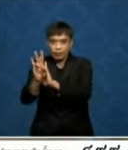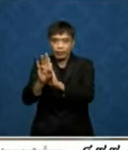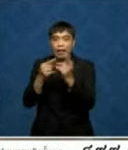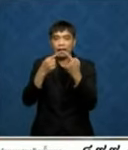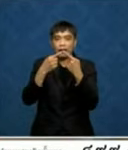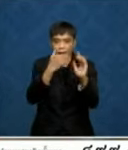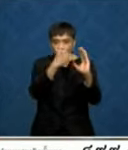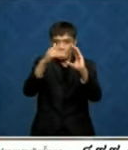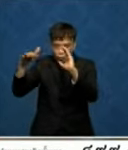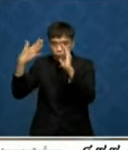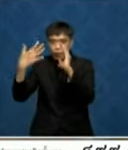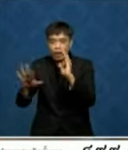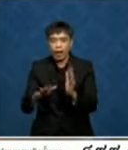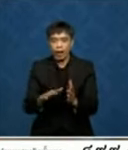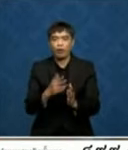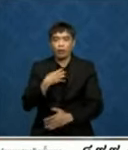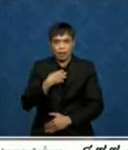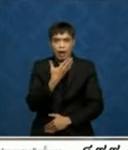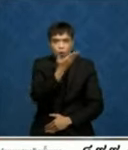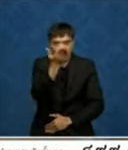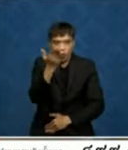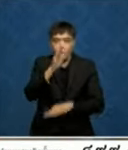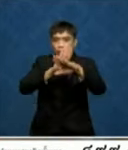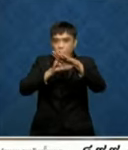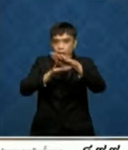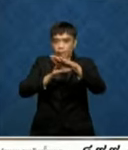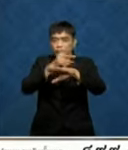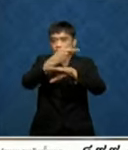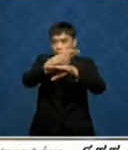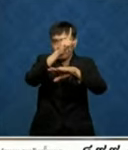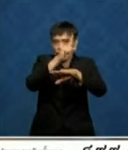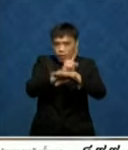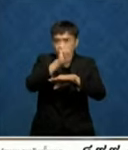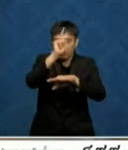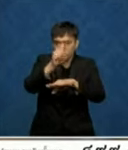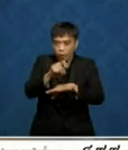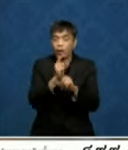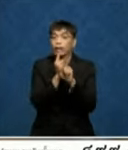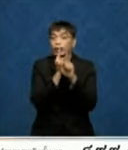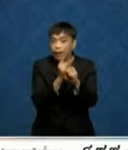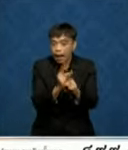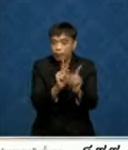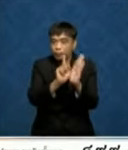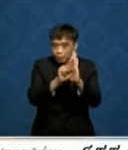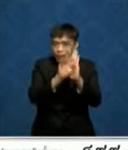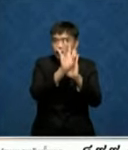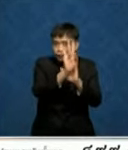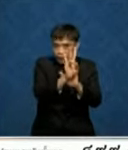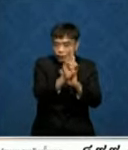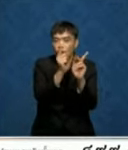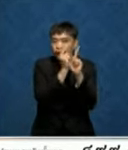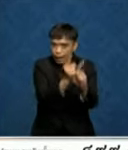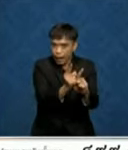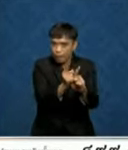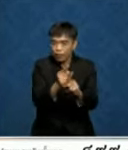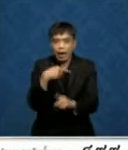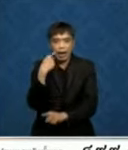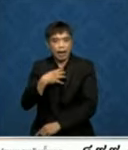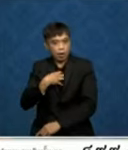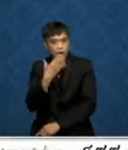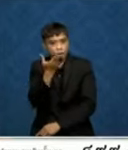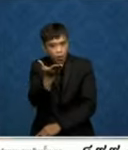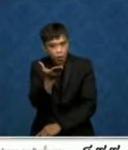ท่านประธานว่าขอให้ควบคุมนะครับใครที่ขอ7นาทีก็เป็น7นาทีท่านเมื่อสักครู่นี้ถ้าท่